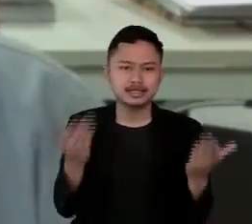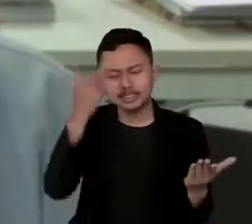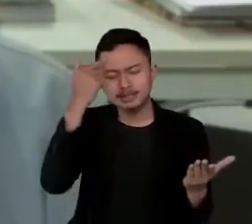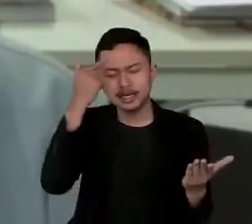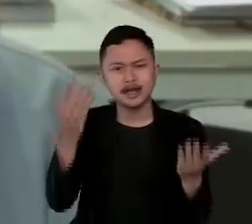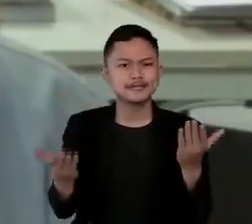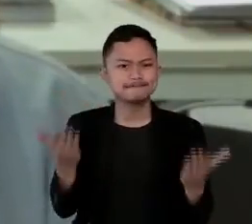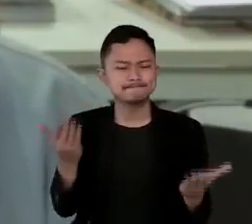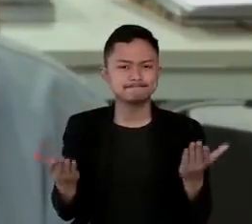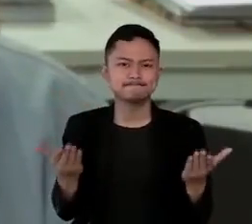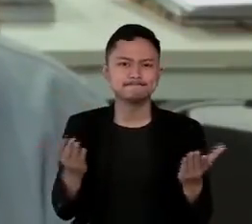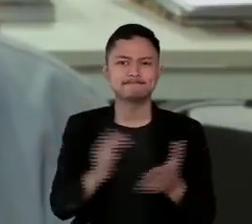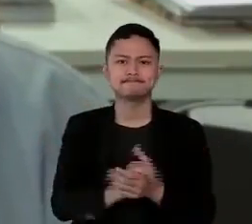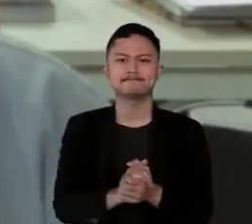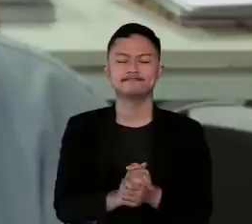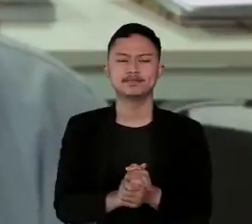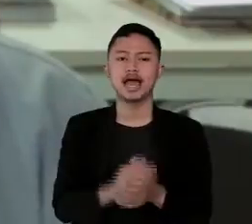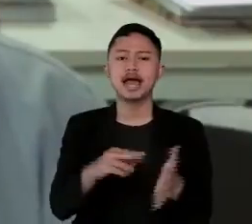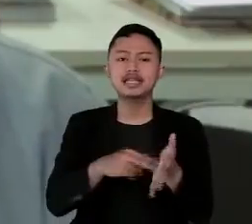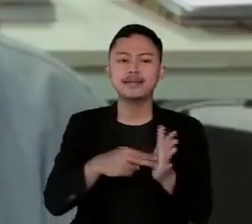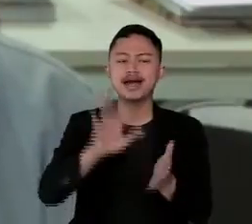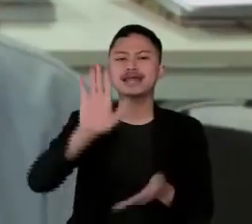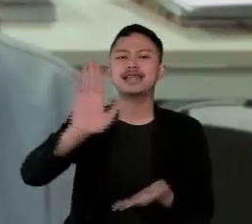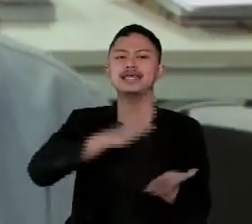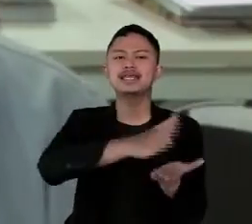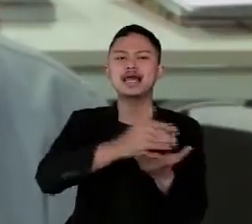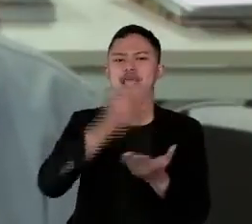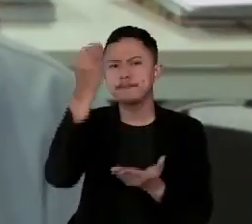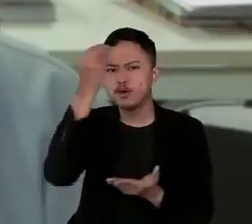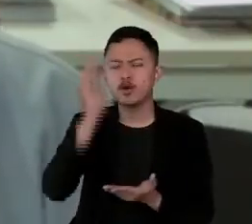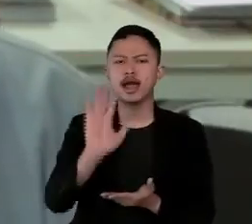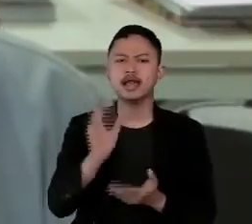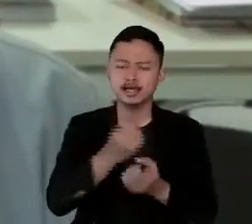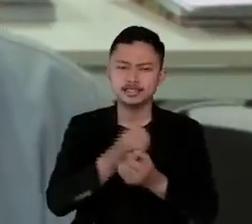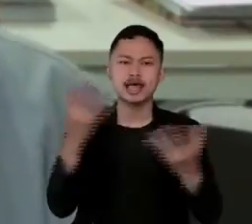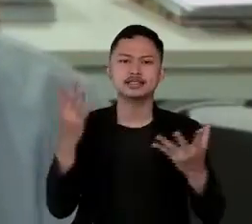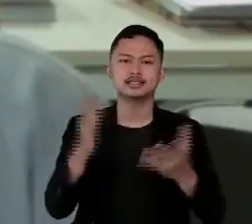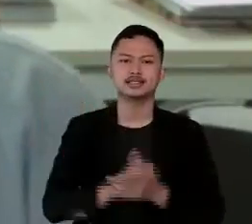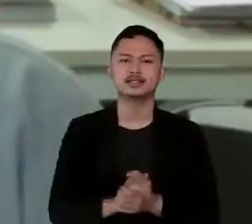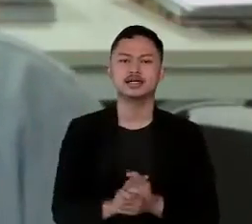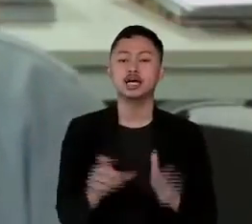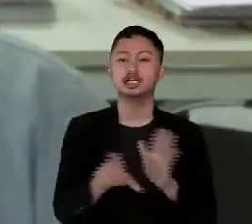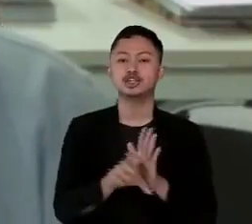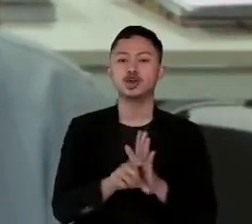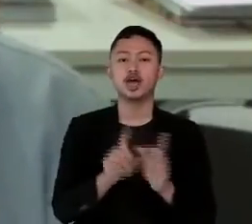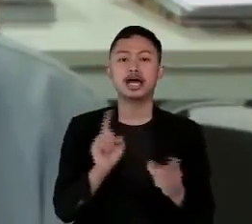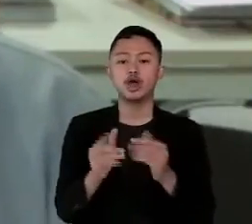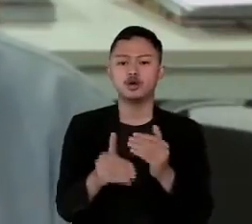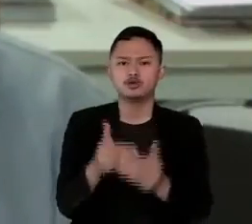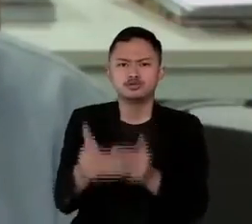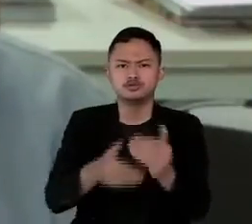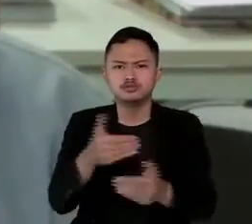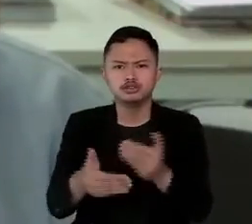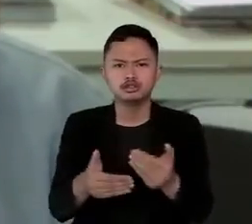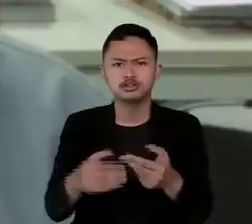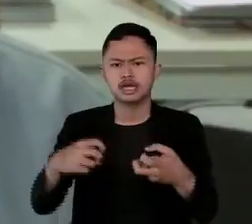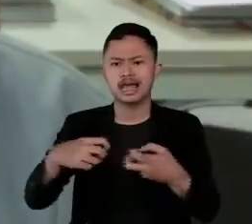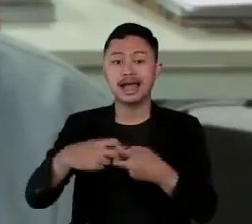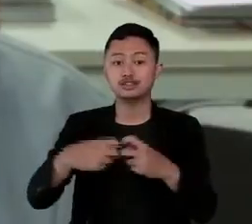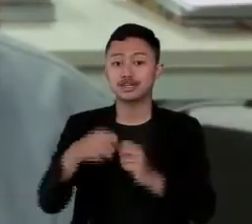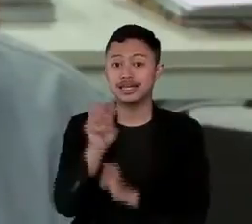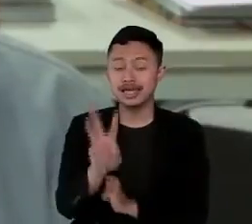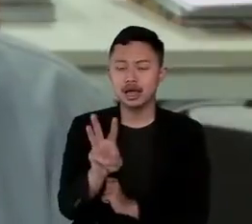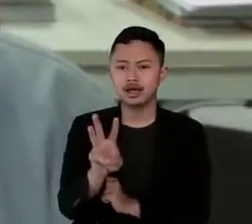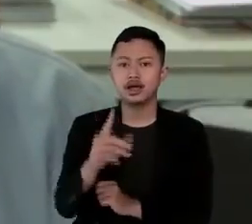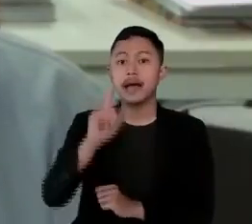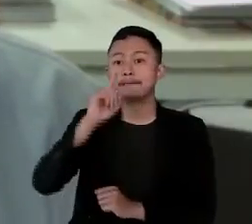Bapak Fadli bahwa ketika nanti meskipun ada letupan ketiga tetapi jumlah orang masuk rumah sakit itu